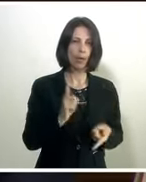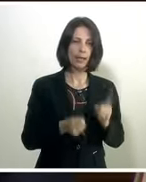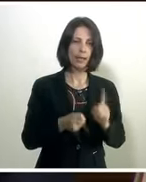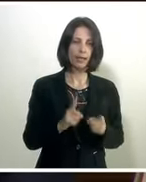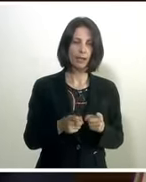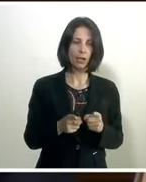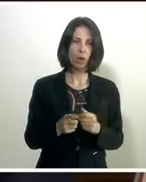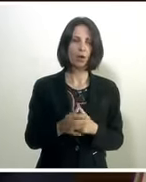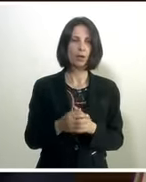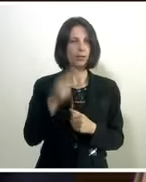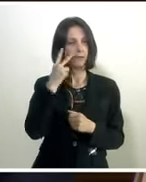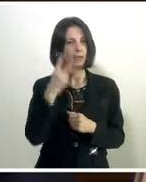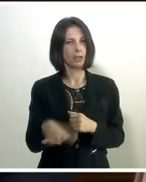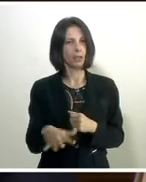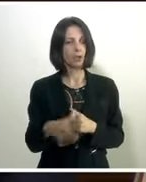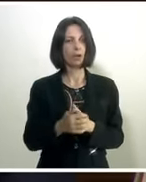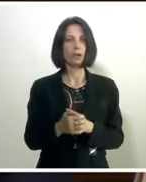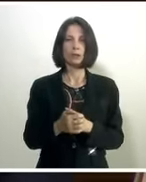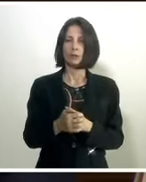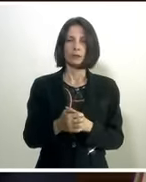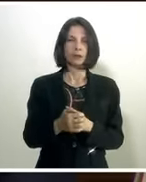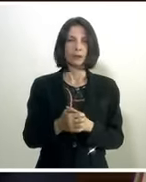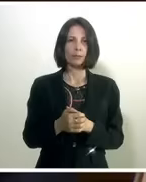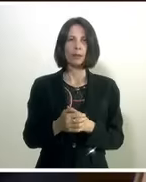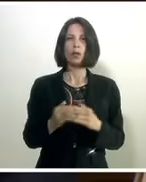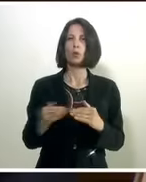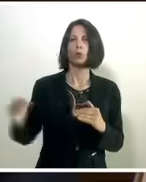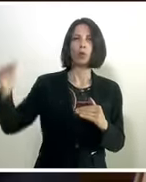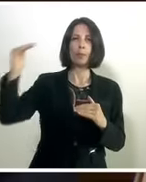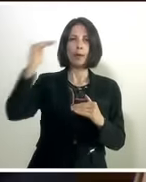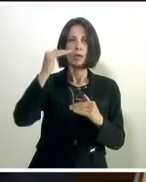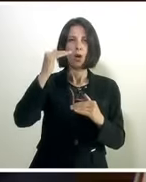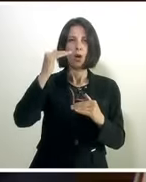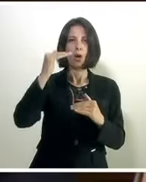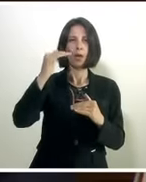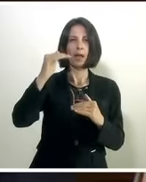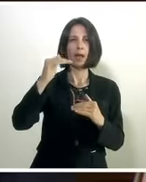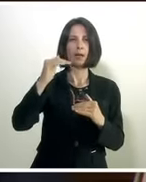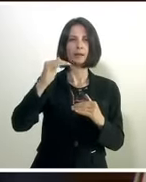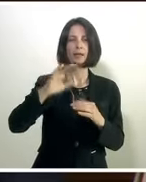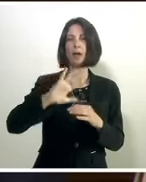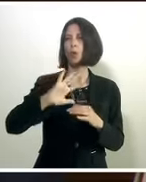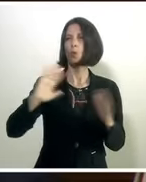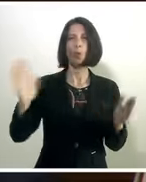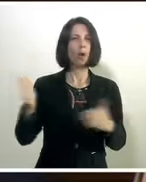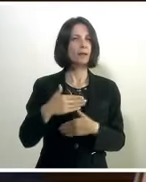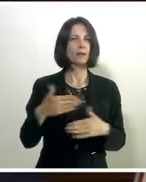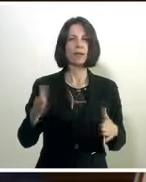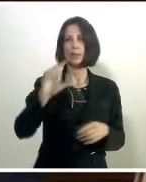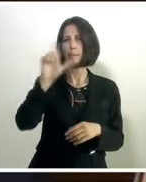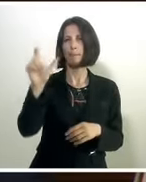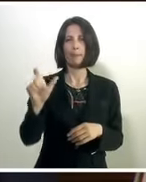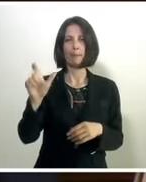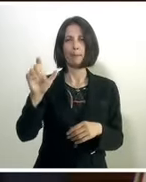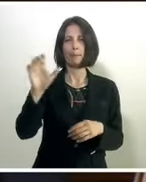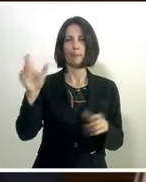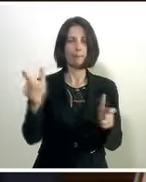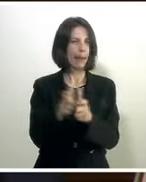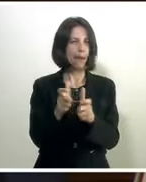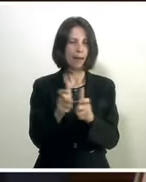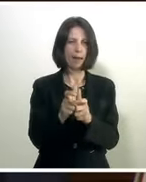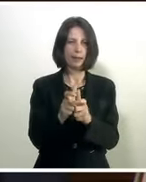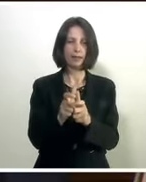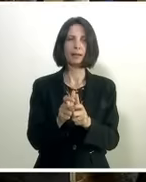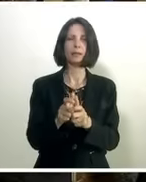e processati è assolutamente abnorme superiore a qualsiasi altro paese di analoga collocazione internazionale laddove come